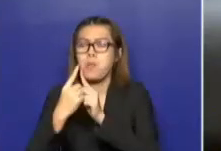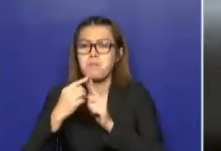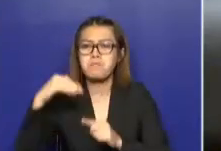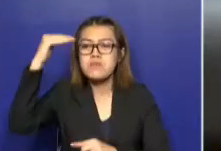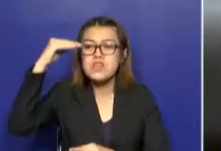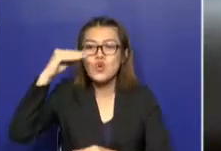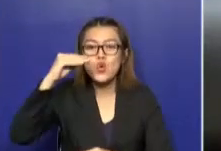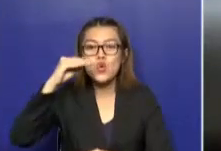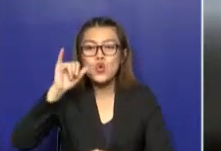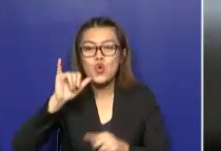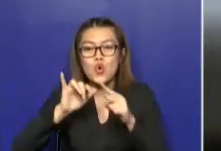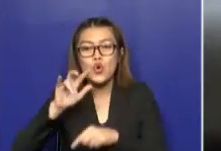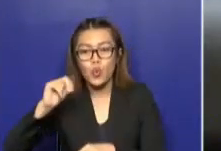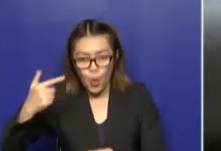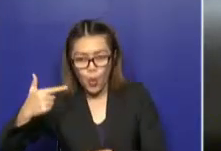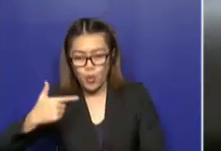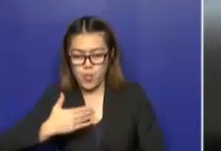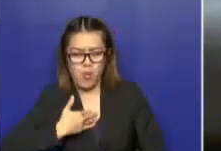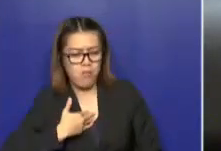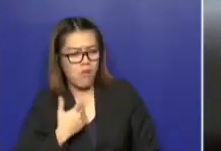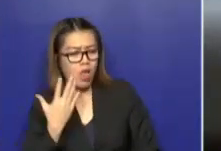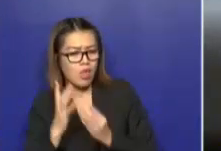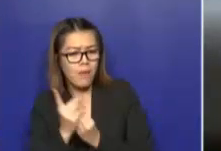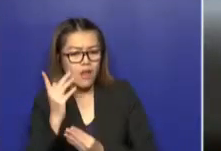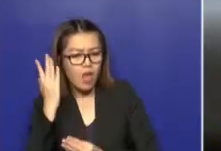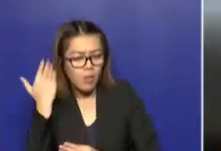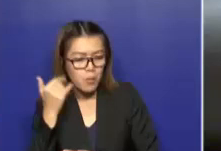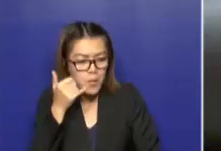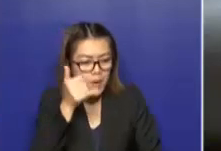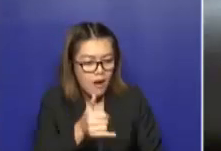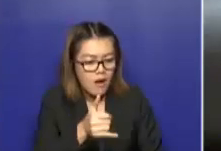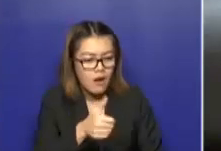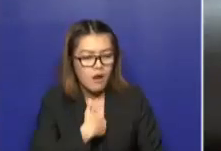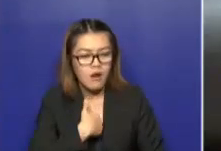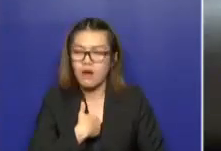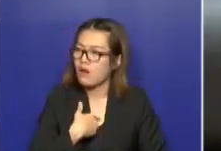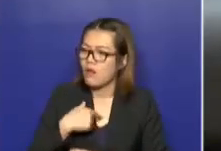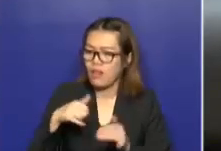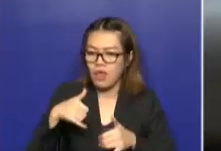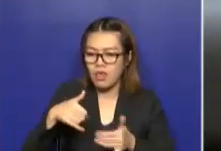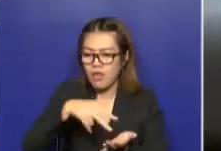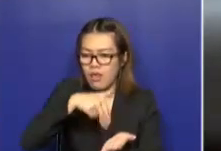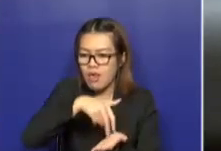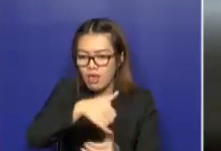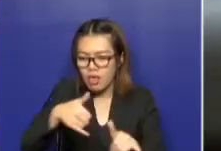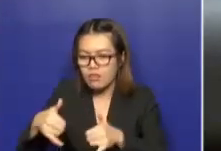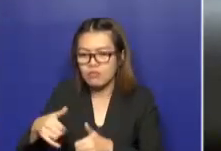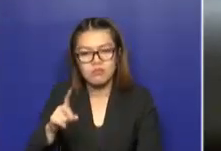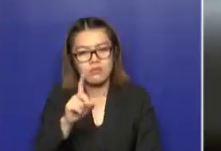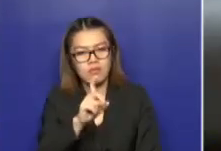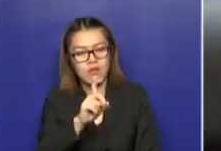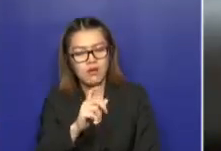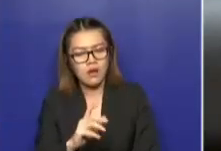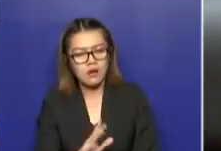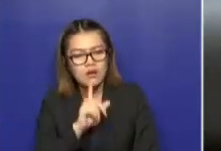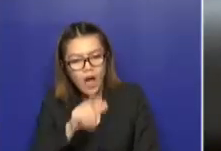ะครับพอผมกลับไปสัปดาห์ก่อนครับเขาไม่สามารถวิ่งเล่นได้อย่างเก่าแล้วครับผมก็ถามพ่อแม่เ